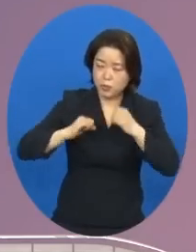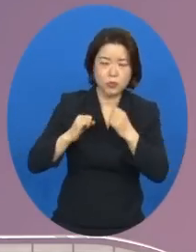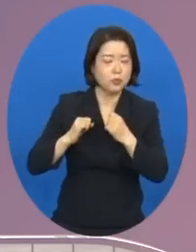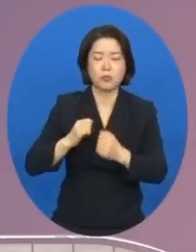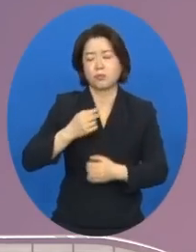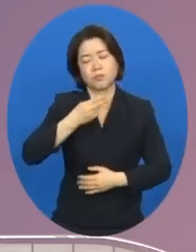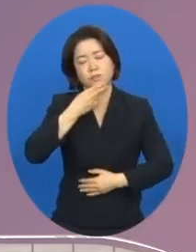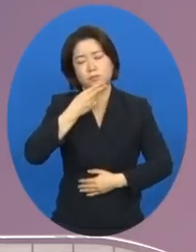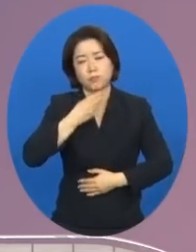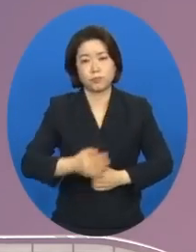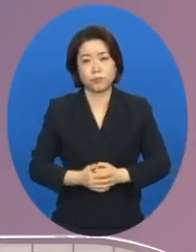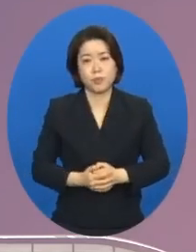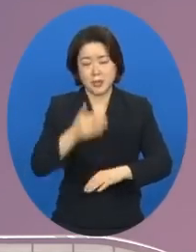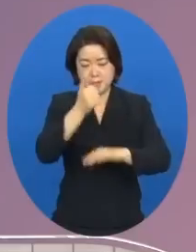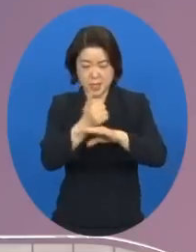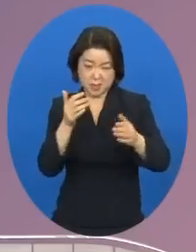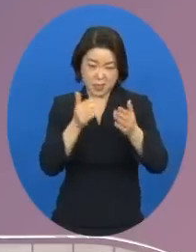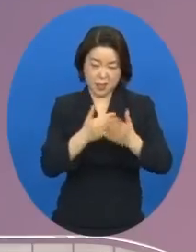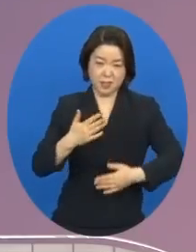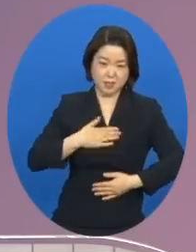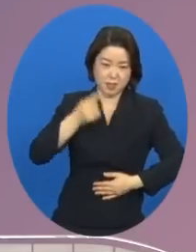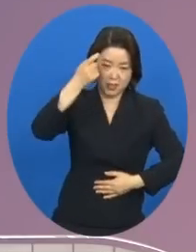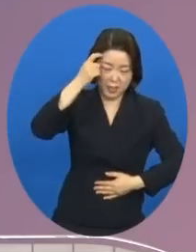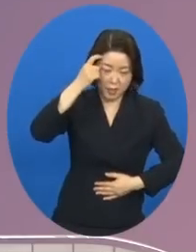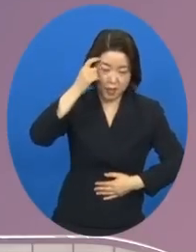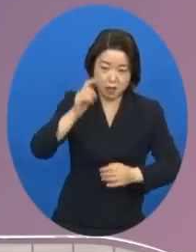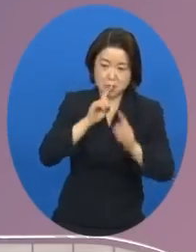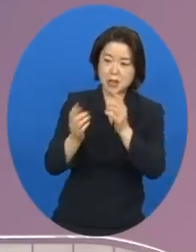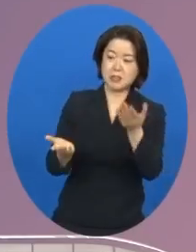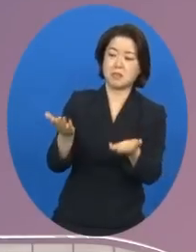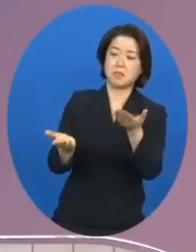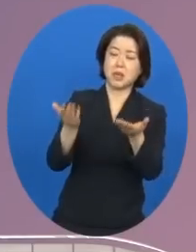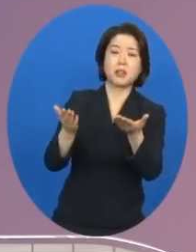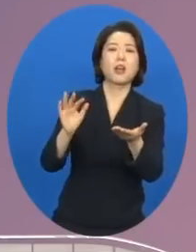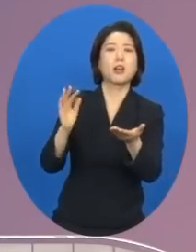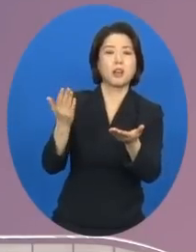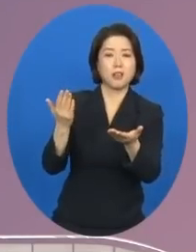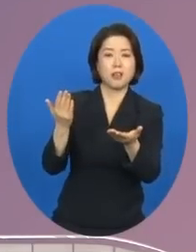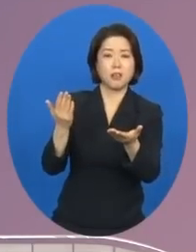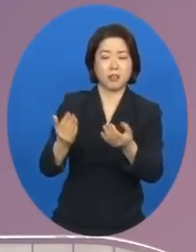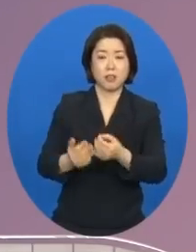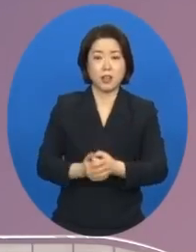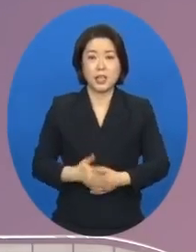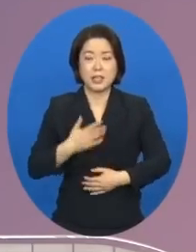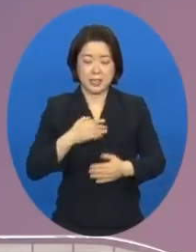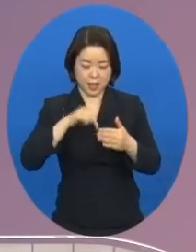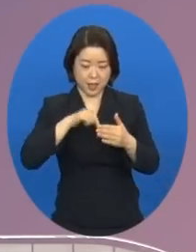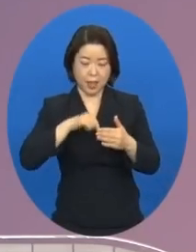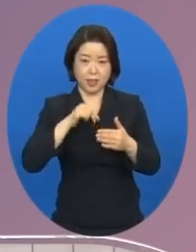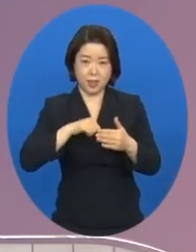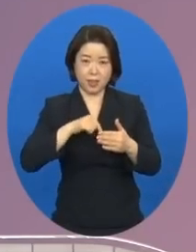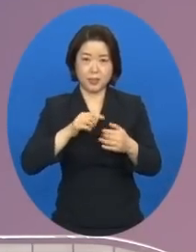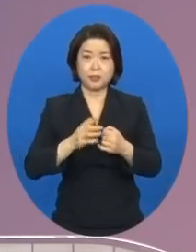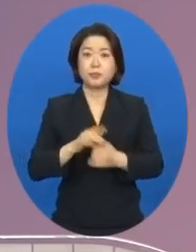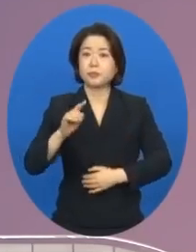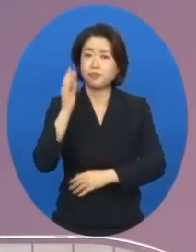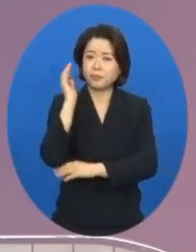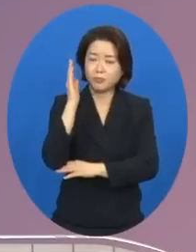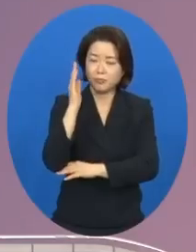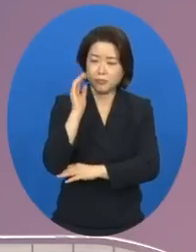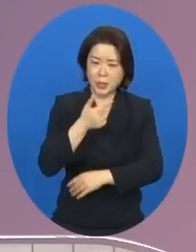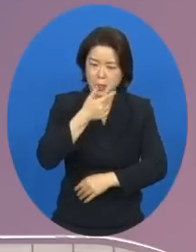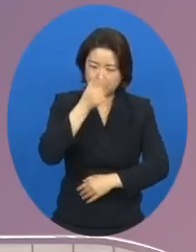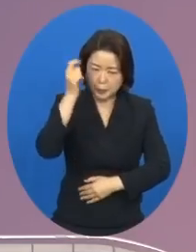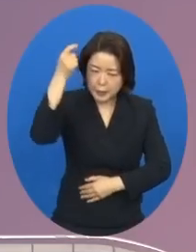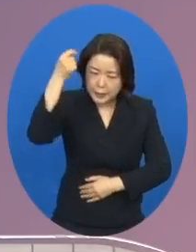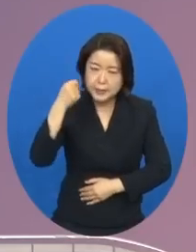않습니다. 끝까지 내 생각으로 말씀을 판단하게 됩니다. 그리고 제 안에 그 설교의